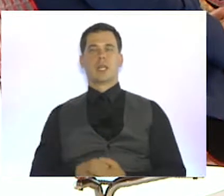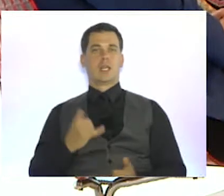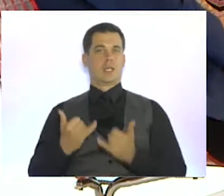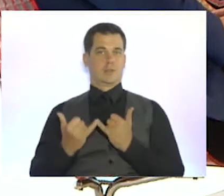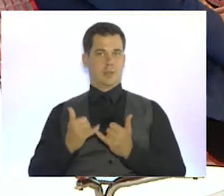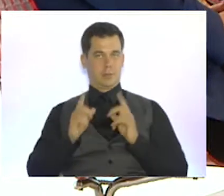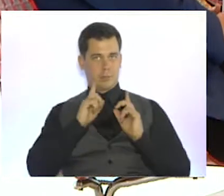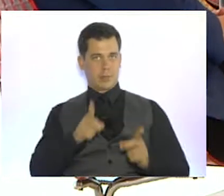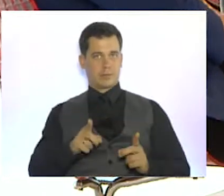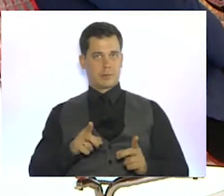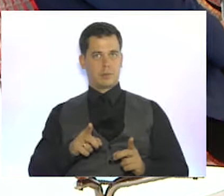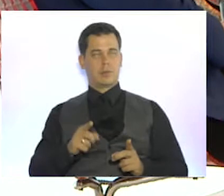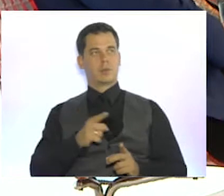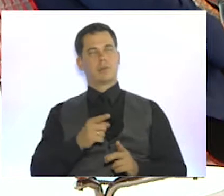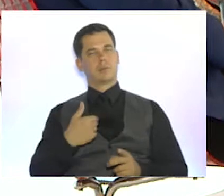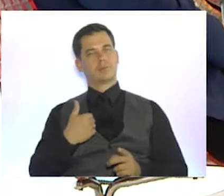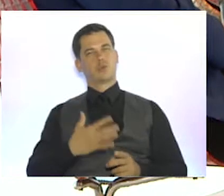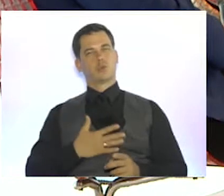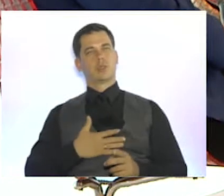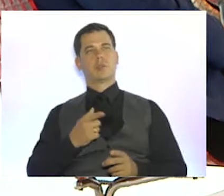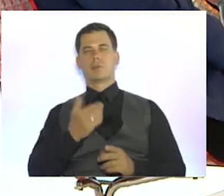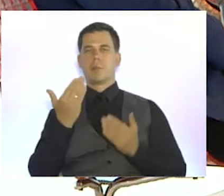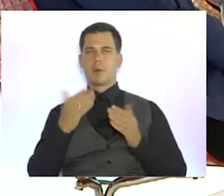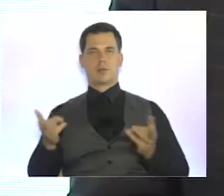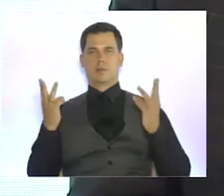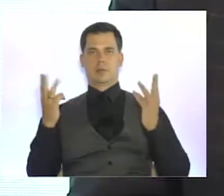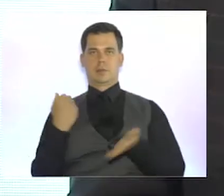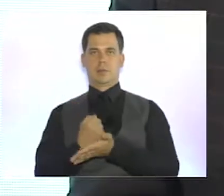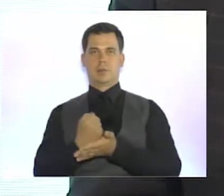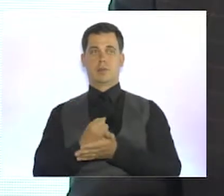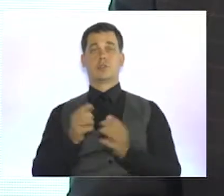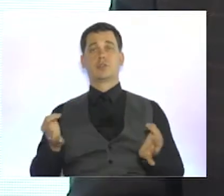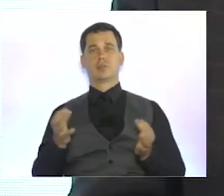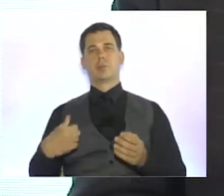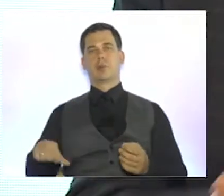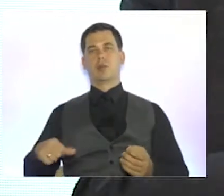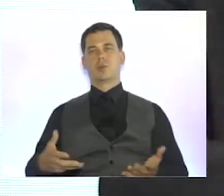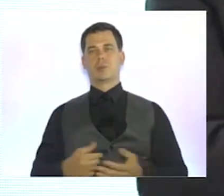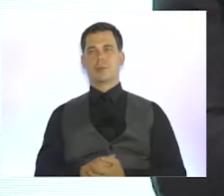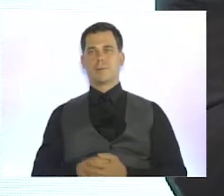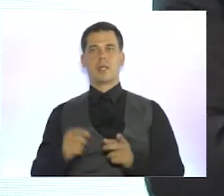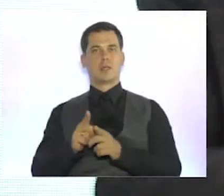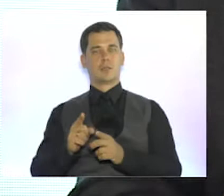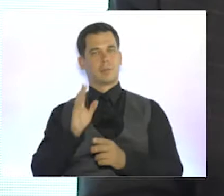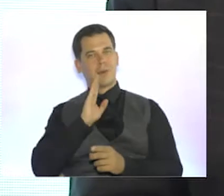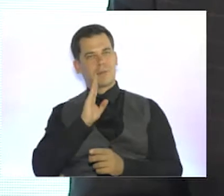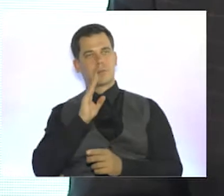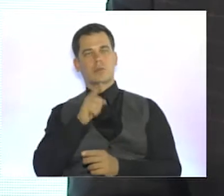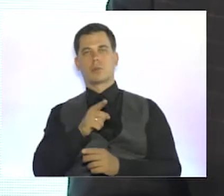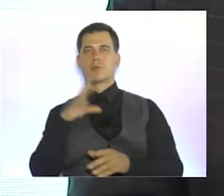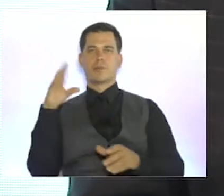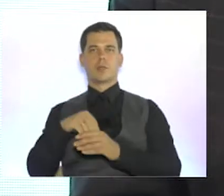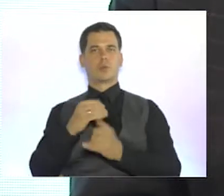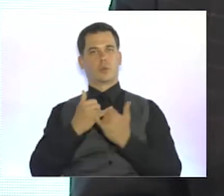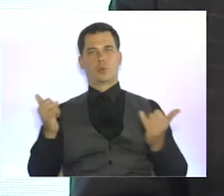do tego się odnieść, to wydaje mi się, że to jest element bardzo ważny, którego dzisiaj nam brakuje i być może właśnie poprzez różnego rodzaju